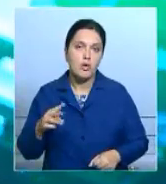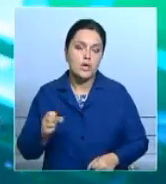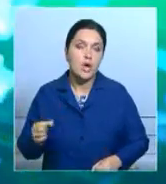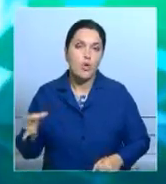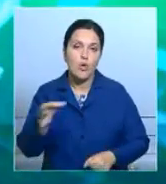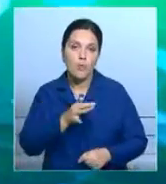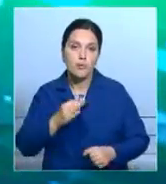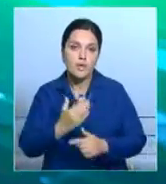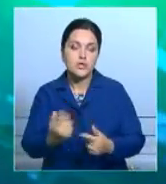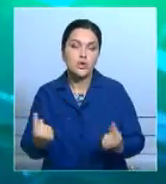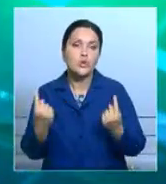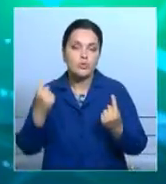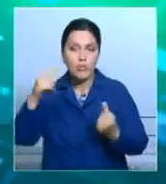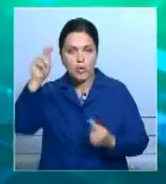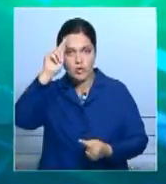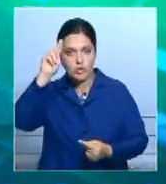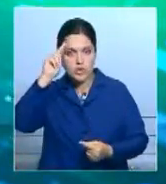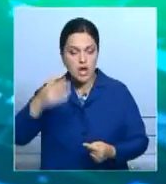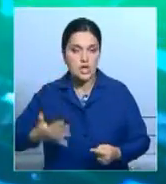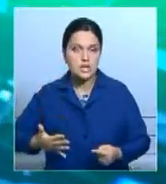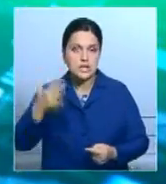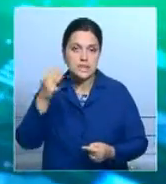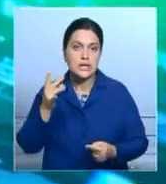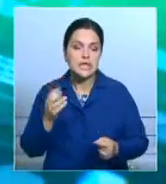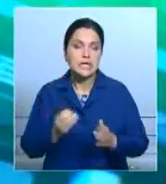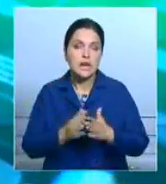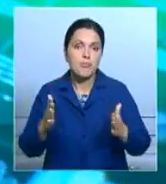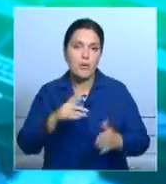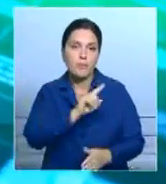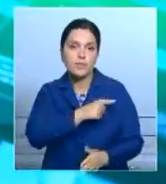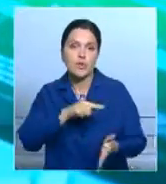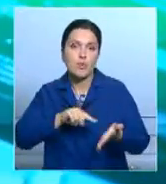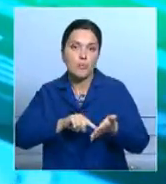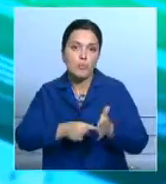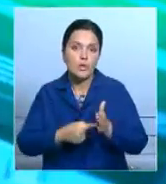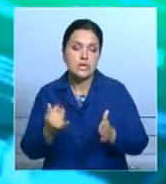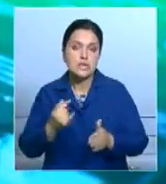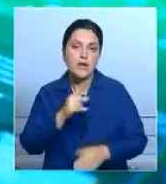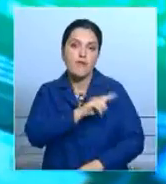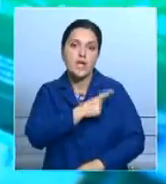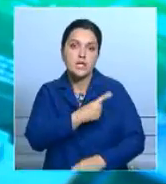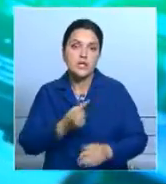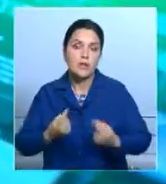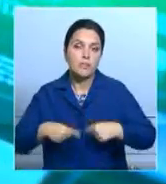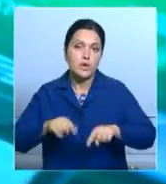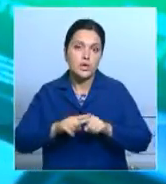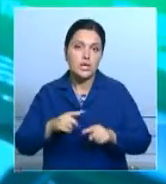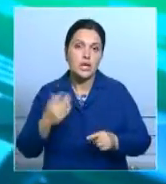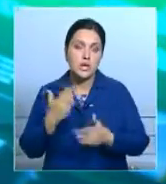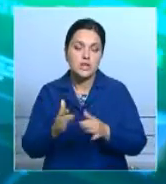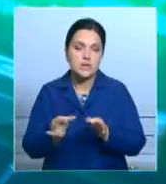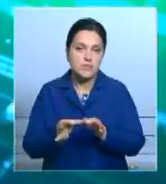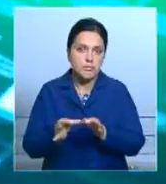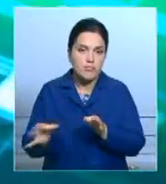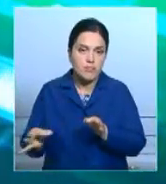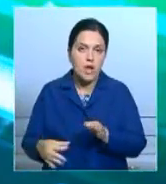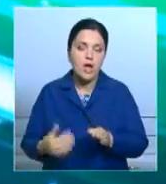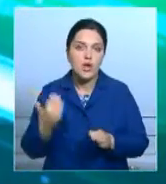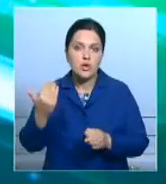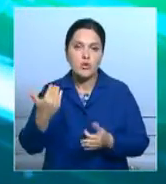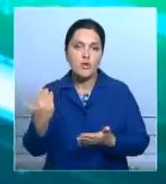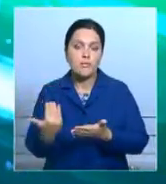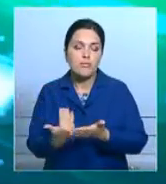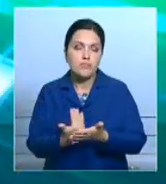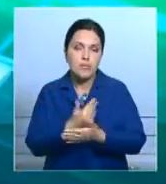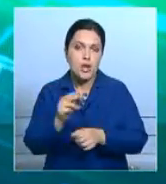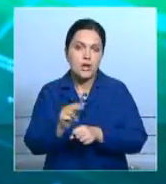Акмолинской области. Среди них крупные учебные заведения и небольшие медицинские пункты. Одна из врачебных амбулаторий находится в Сандыктауском районе.